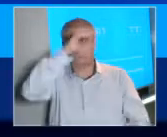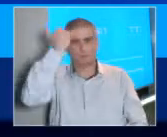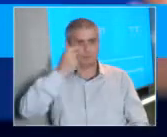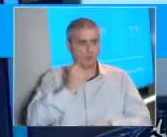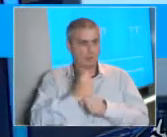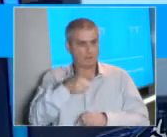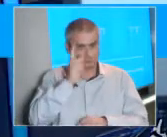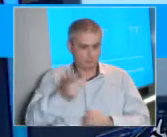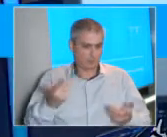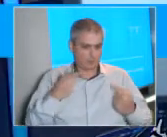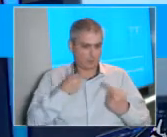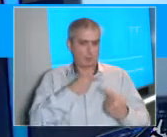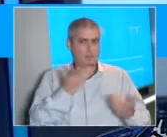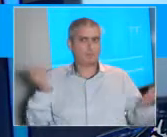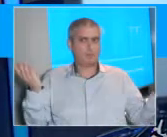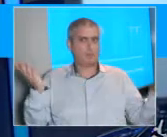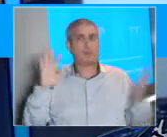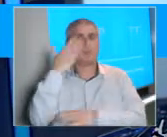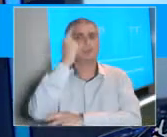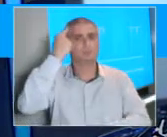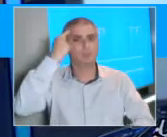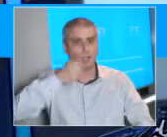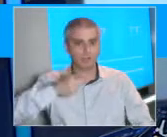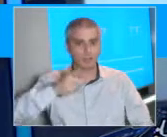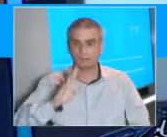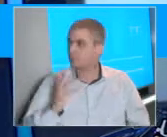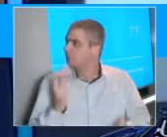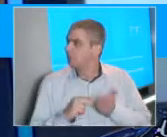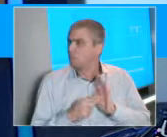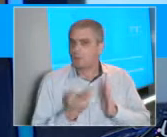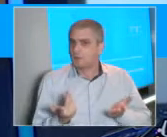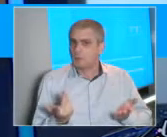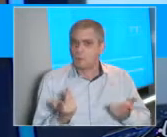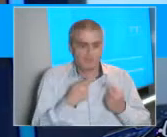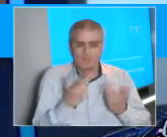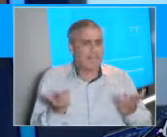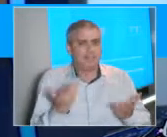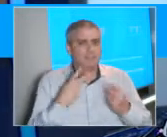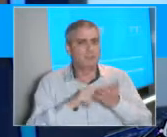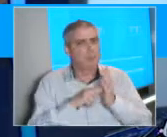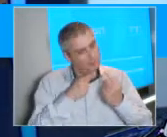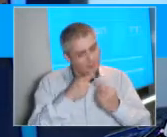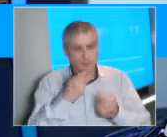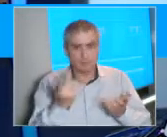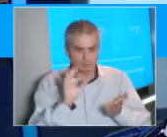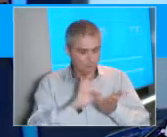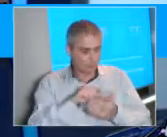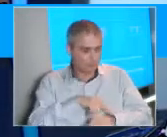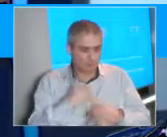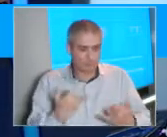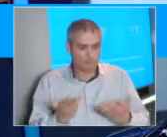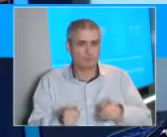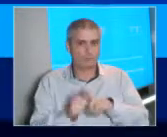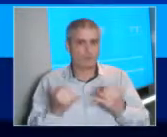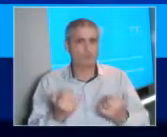לעובדים, צריך פשוט להתאמת איתם. גם המדינה צריכה לדעת, וכשהיא עומדת מול ארגון עובדים... איזה פוליטיקאי התאמת איתם? איזה פוליטיקאי התאמת איתם בנקודת זמן? פוליטיקאי,